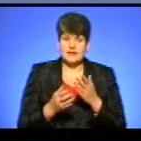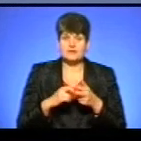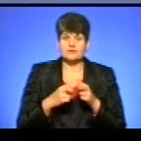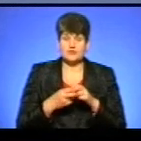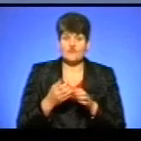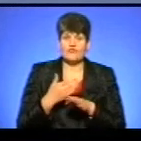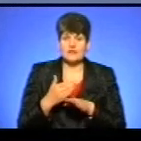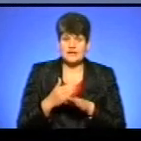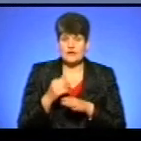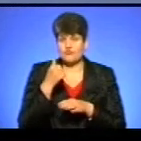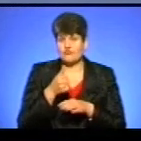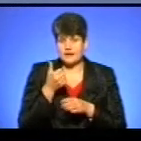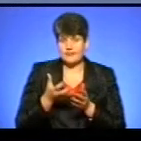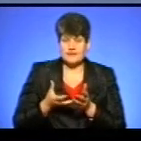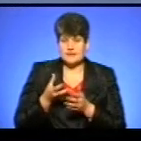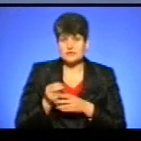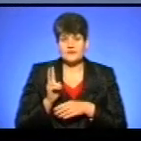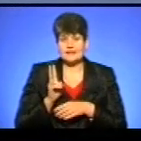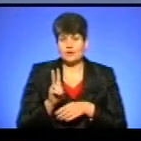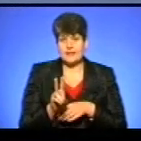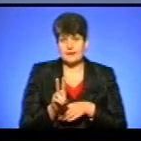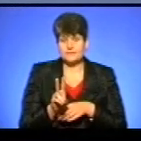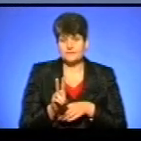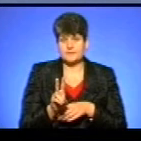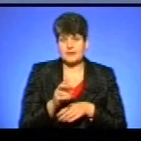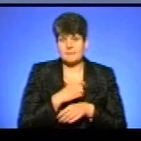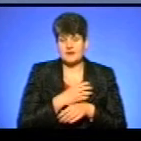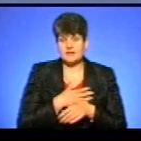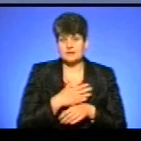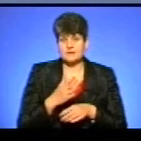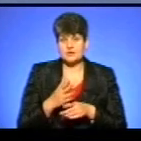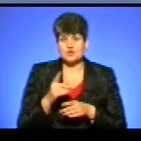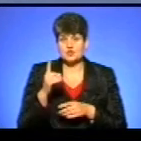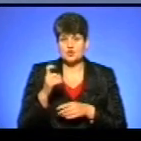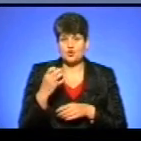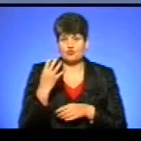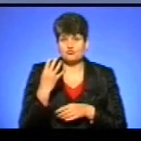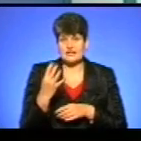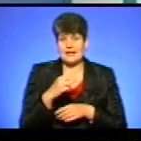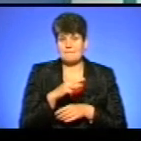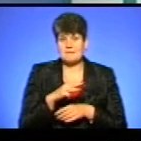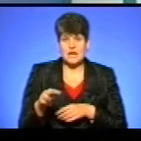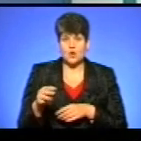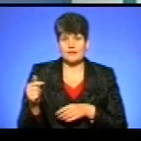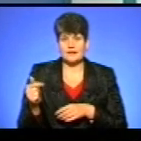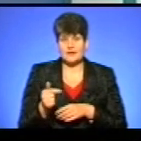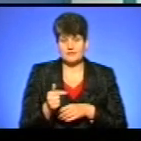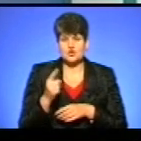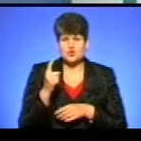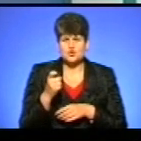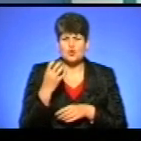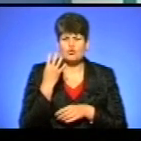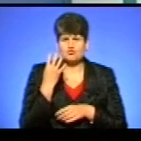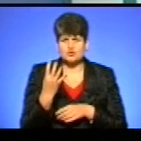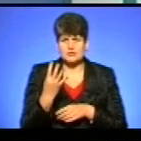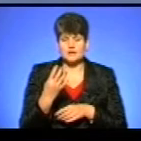на фінансування тролейбусів і приватних перевізників 104 мільйони гривень. 104. У